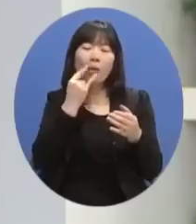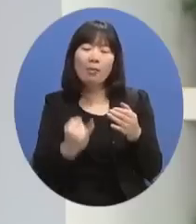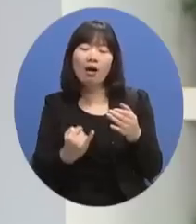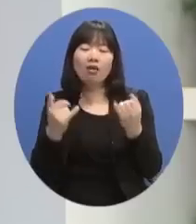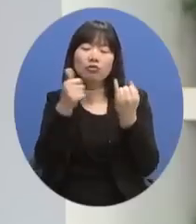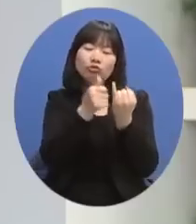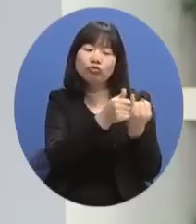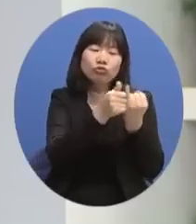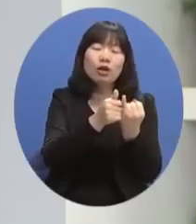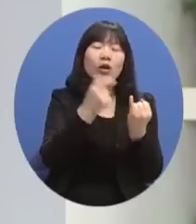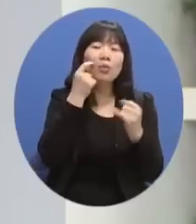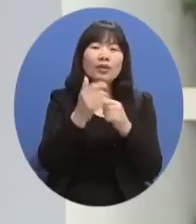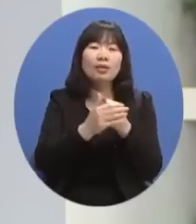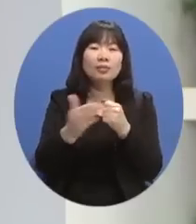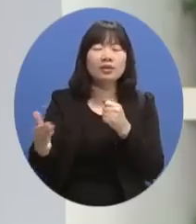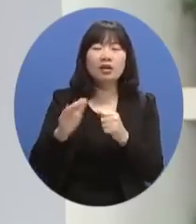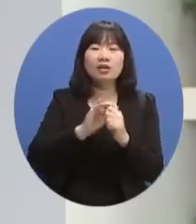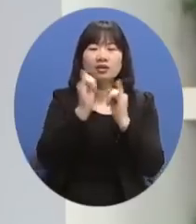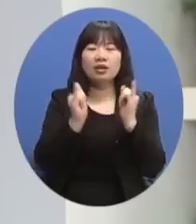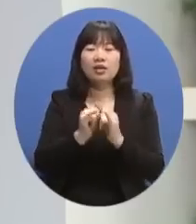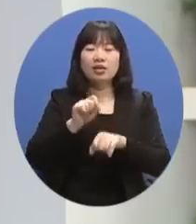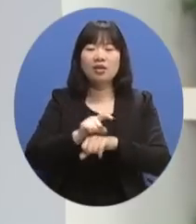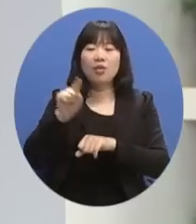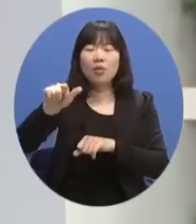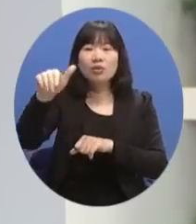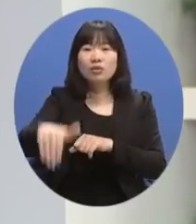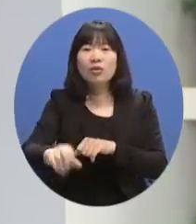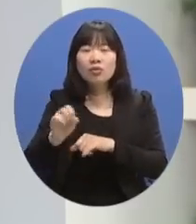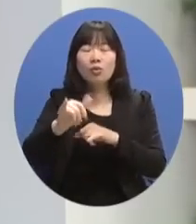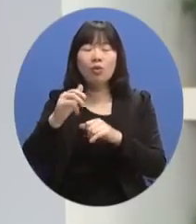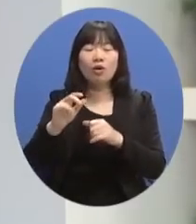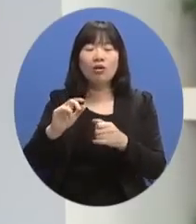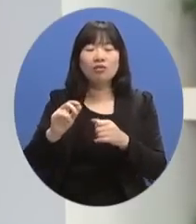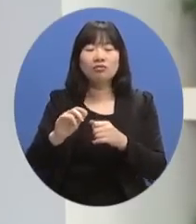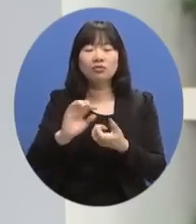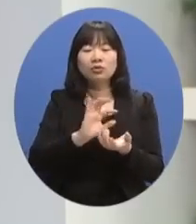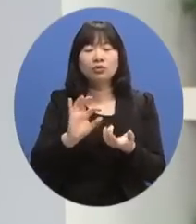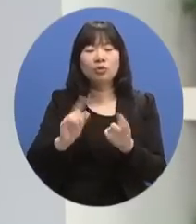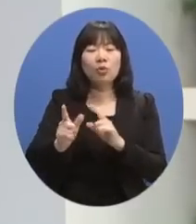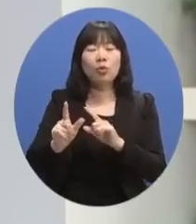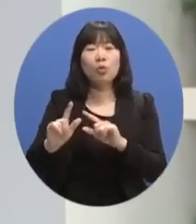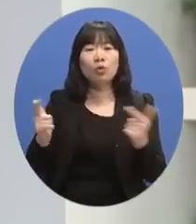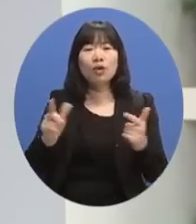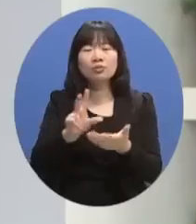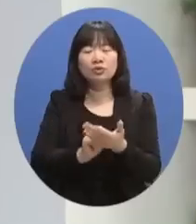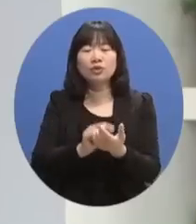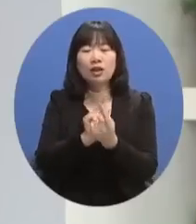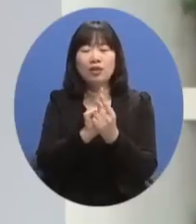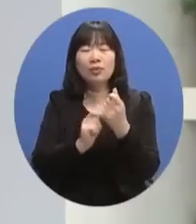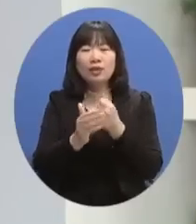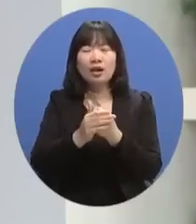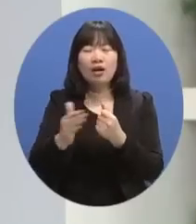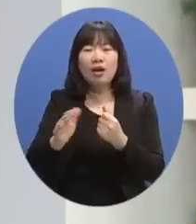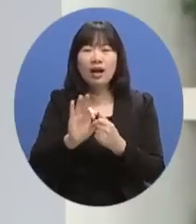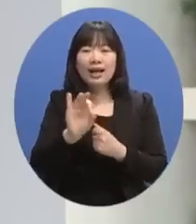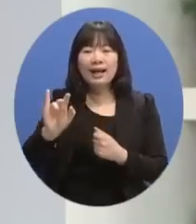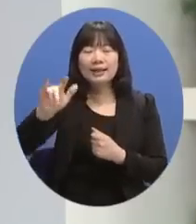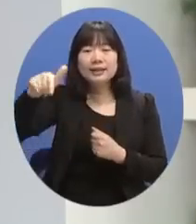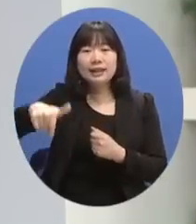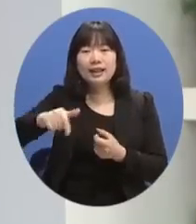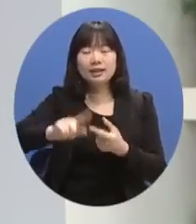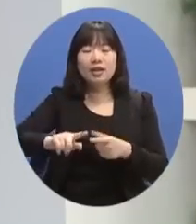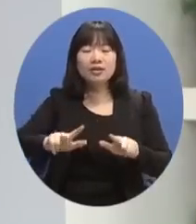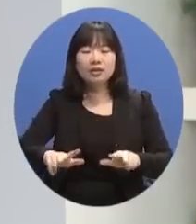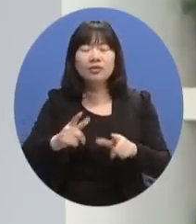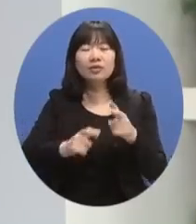사회성도 떨어지고 산만하고 여러 가지 이제 문제를 갖고 있어요. 바로 이게 애착이 무서운 점이에요. 그래서 우리가 그 애착에 대해서